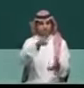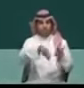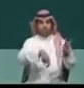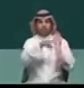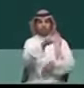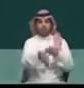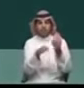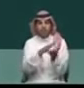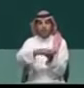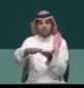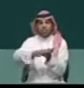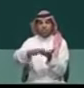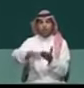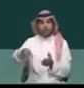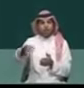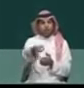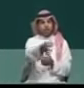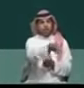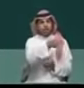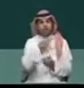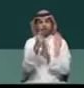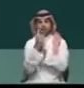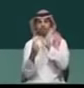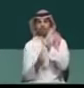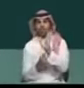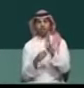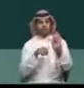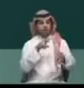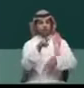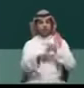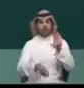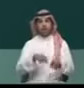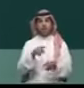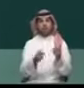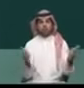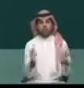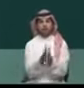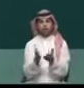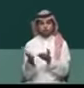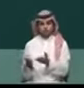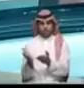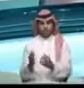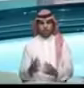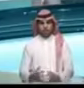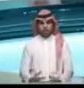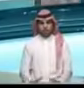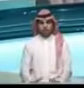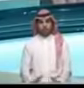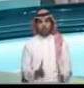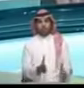النطاق العمراني في المدن الخاضعة للنظام في مرحلته الأولى.